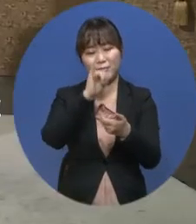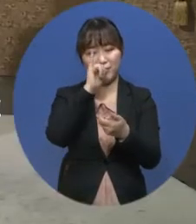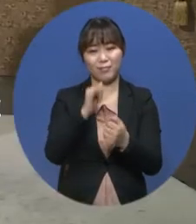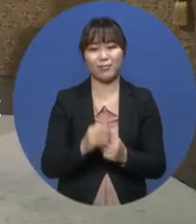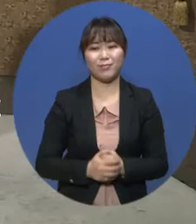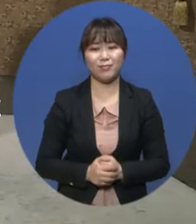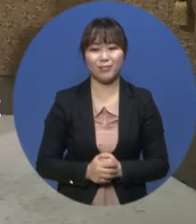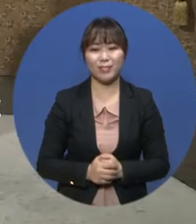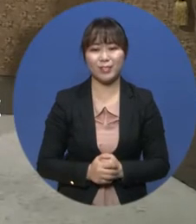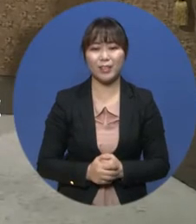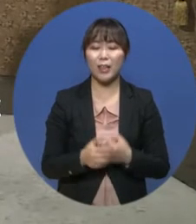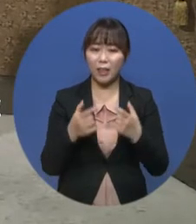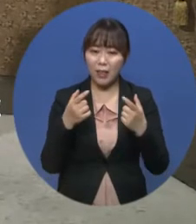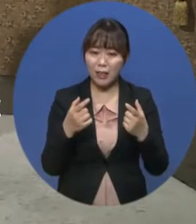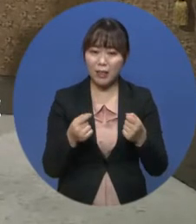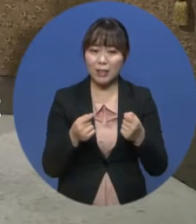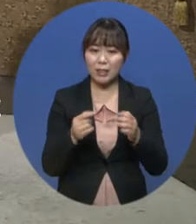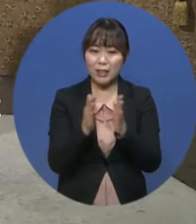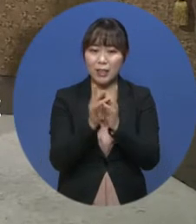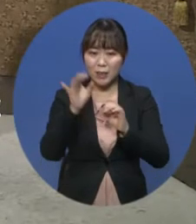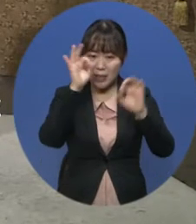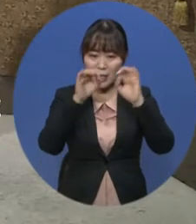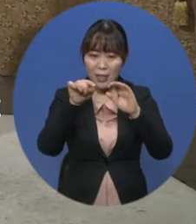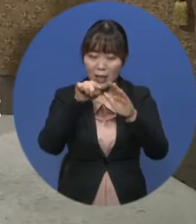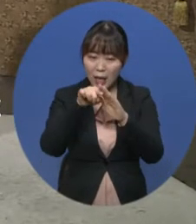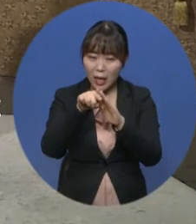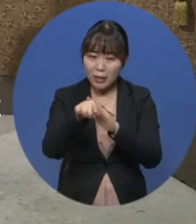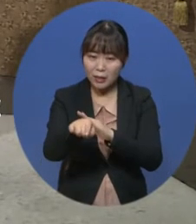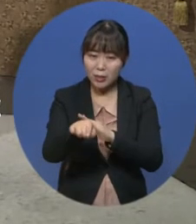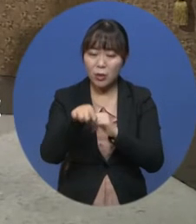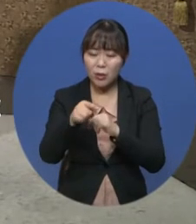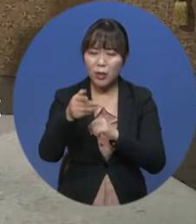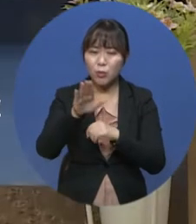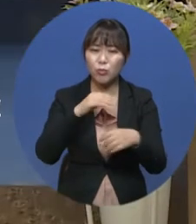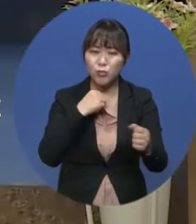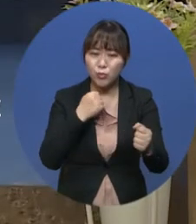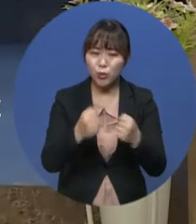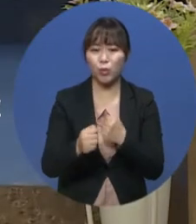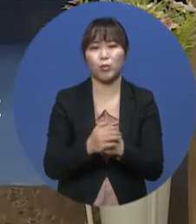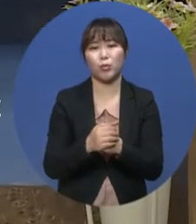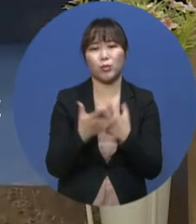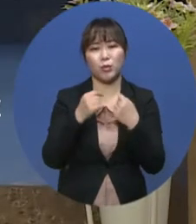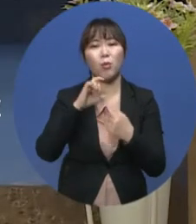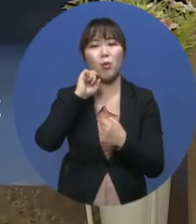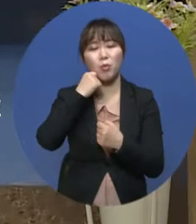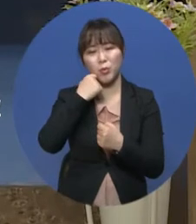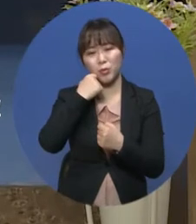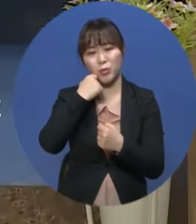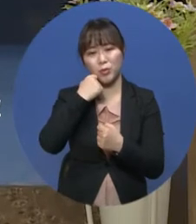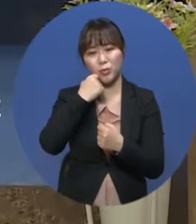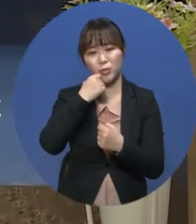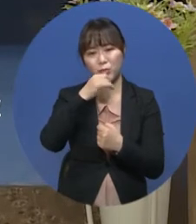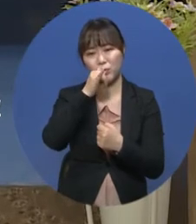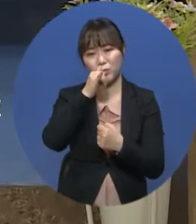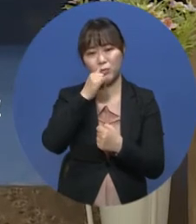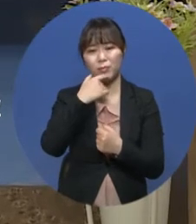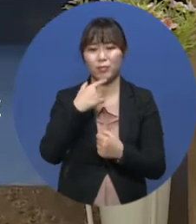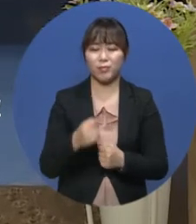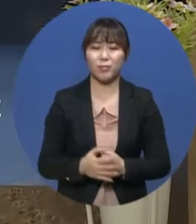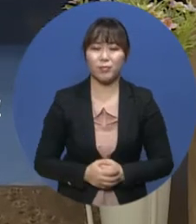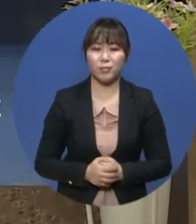이렇게 이동 진료를 해서 직접 찾아가는 것임에도 불구하고 또 그런 어려움도 있군요